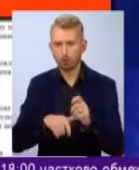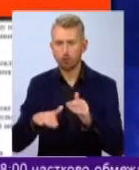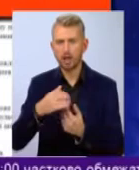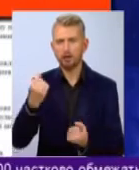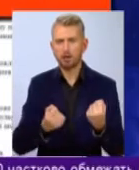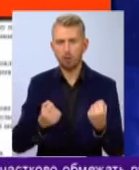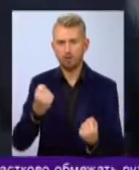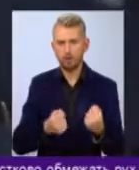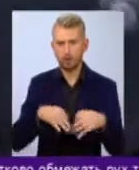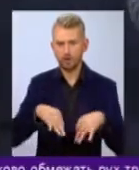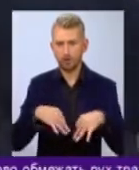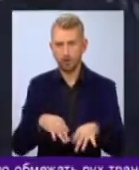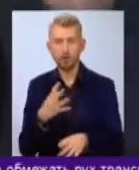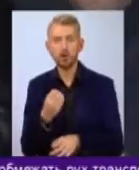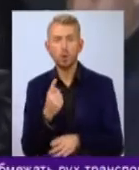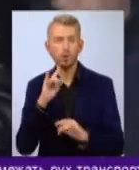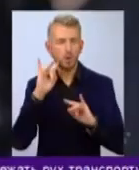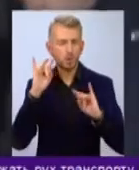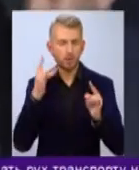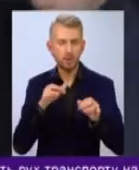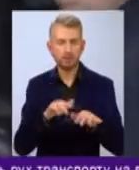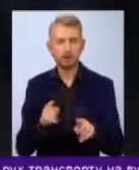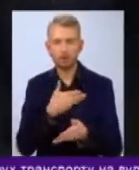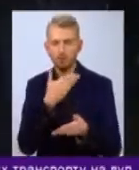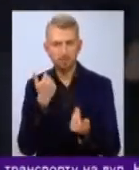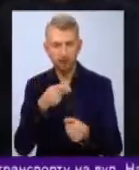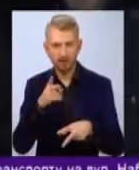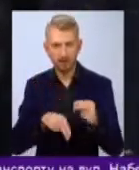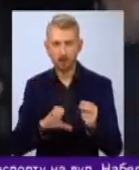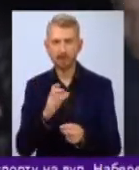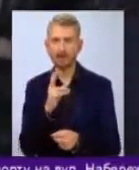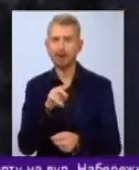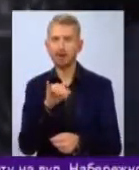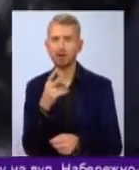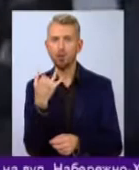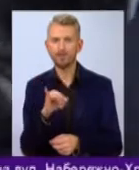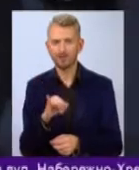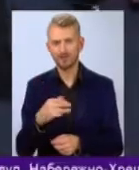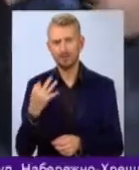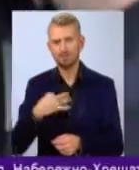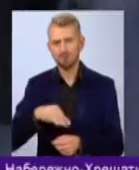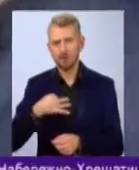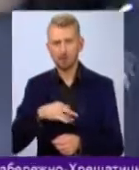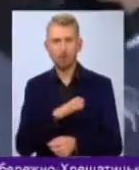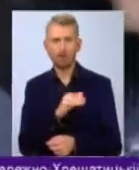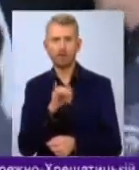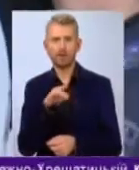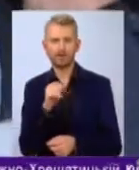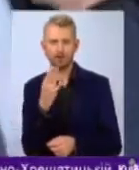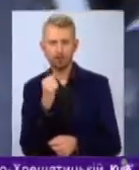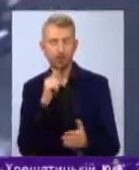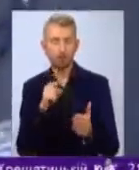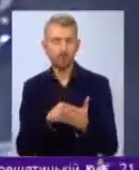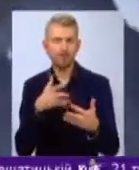керованістю автомобіля. Ще одна гучна справа, яка не має завершення. Сергій Калиновський, пасинок олігарха Фірташа, потрапив у ДТП